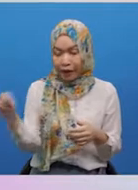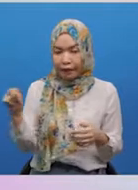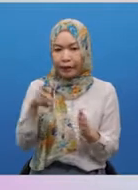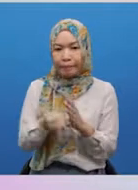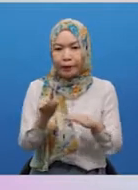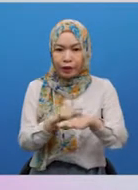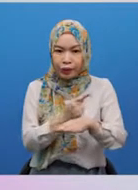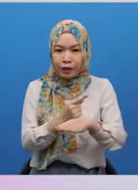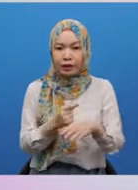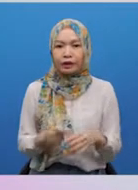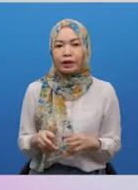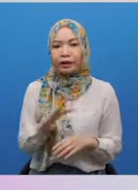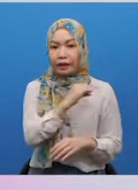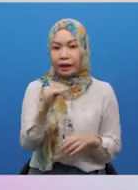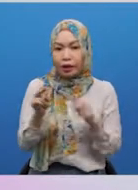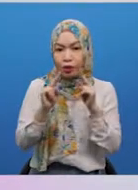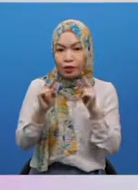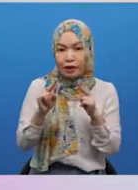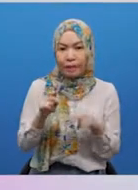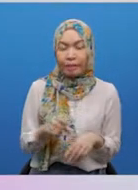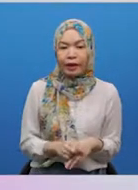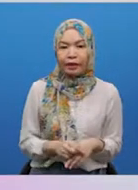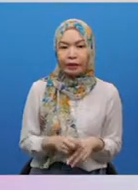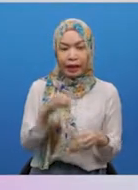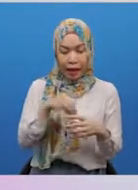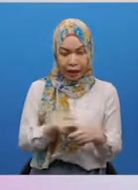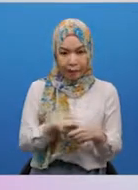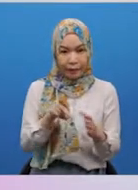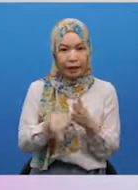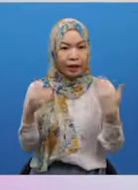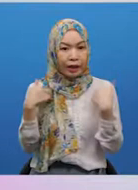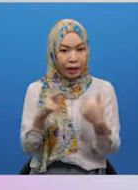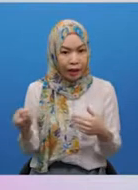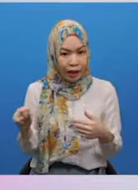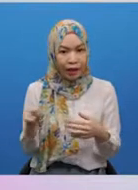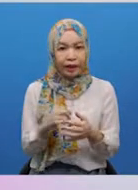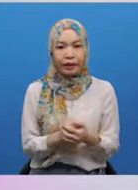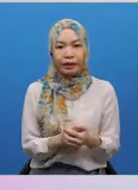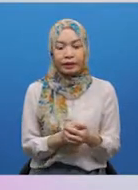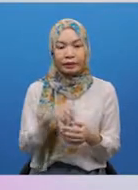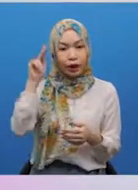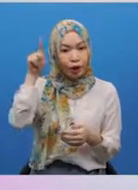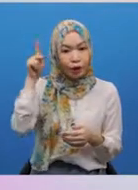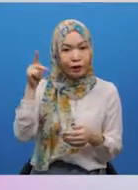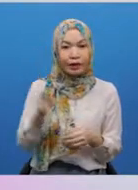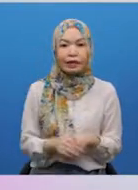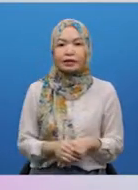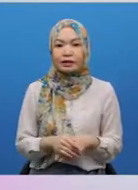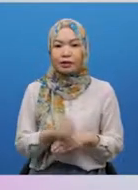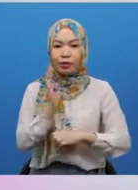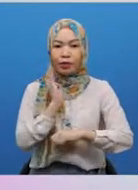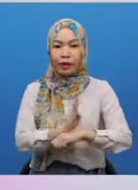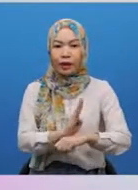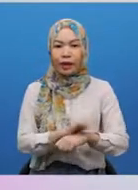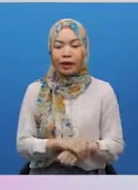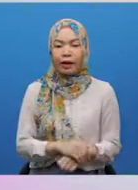ialah pengucapan seseorang dalam situasi tertentu, konteks budaya sosial dan